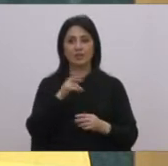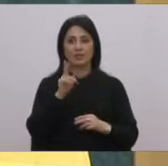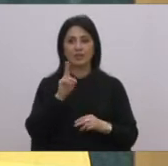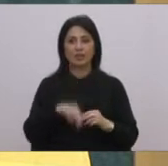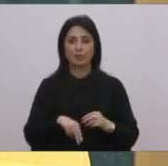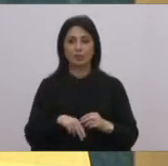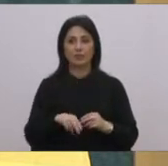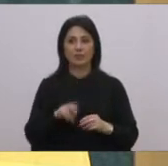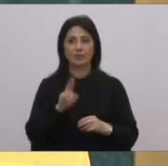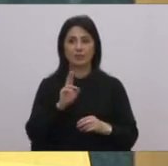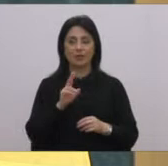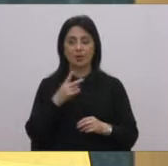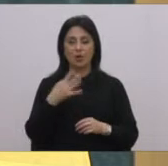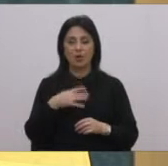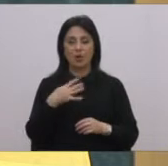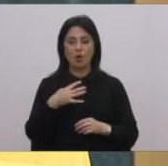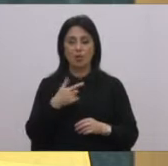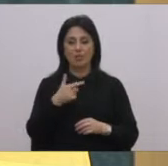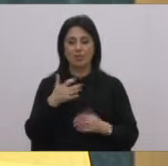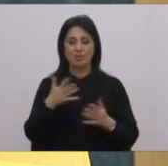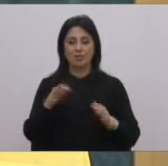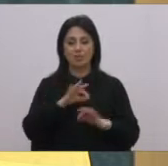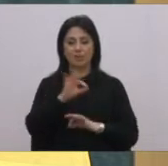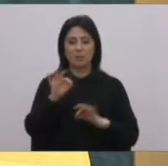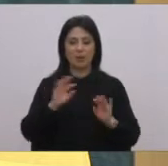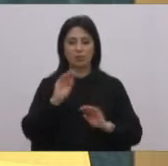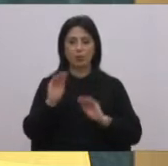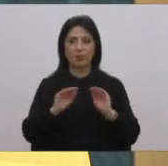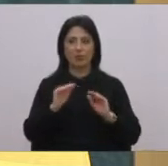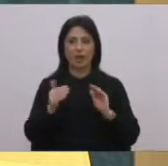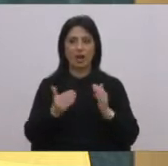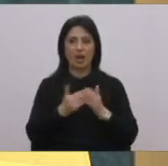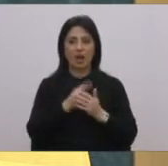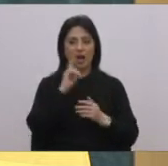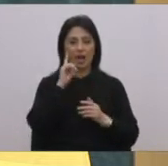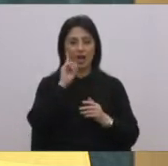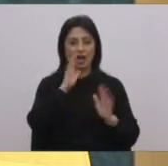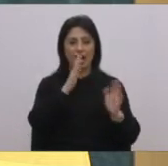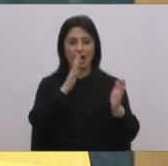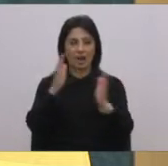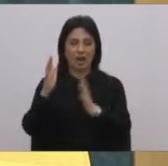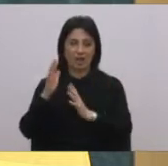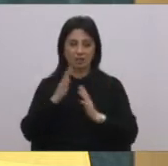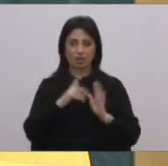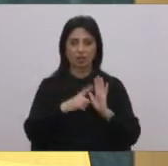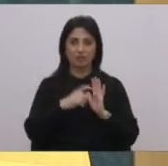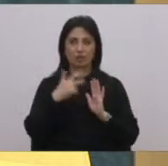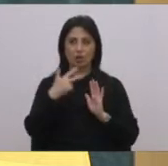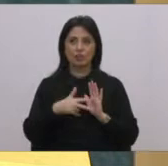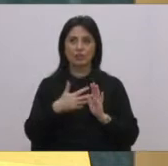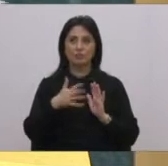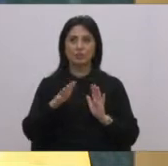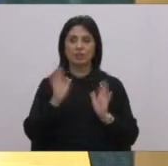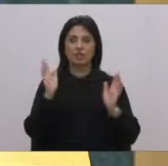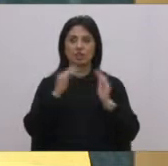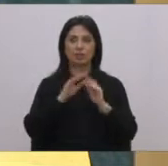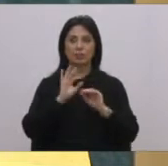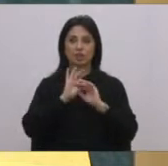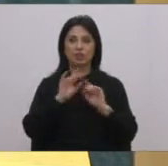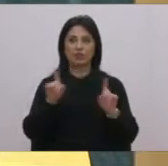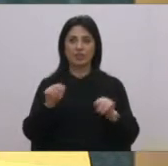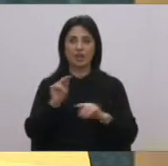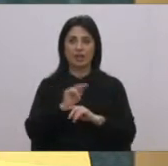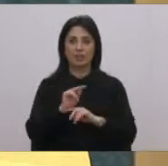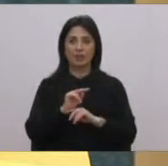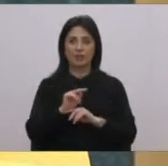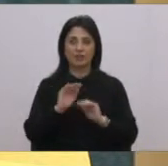დასრულდება. 40 ჰექტარზე მეტ ფართობზე მოწყობილი არის ახალი რეკრეაციული სივრცეები, 730-ზე მეტ შენობა ჩაუტარდა